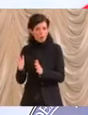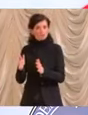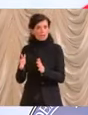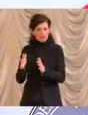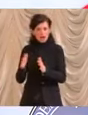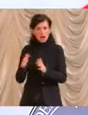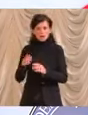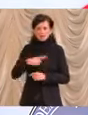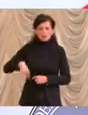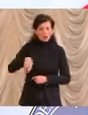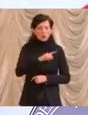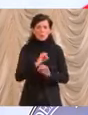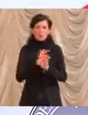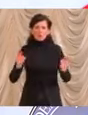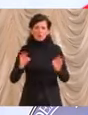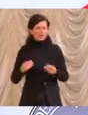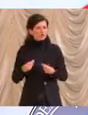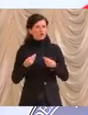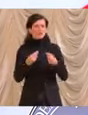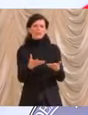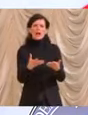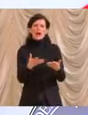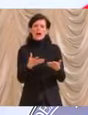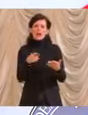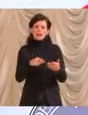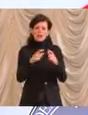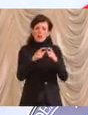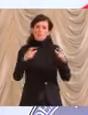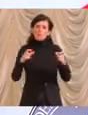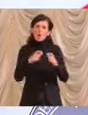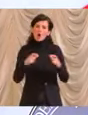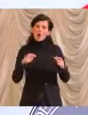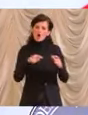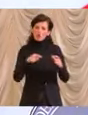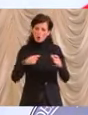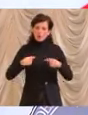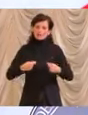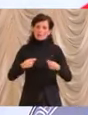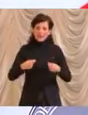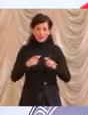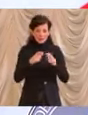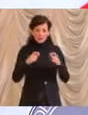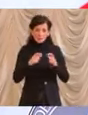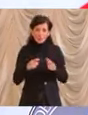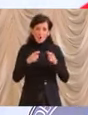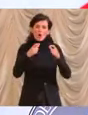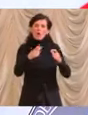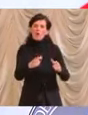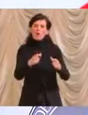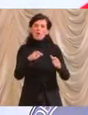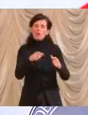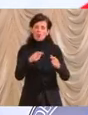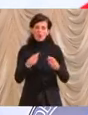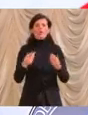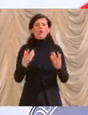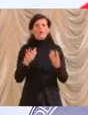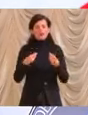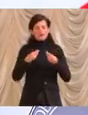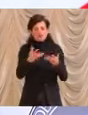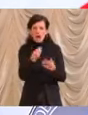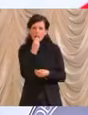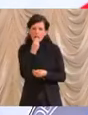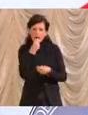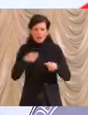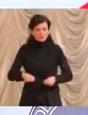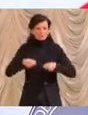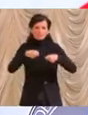di erogare concretamente questi buoni spesa o anche di consegnare direttamente generi, derrate alimentari